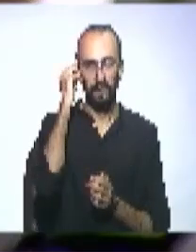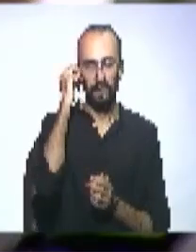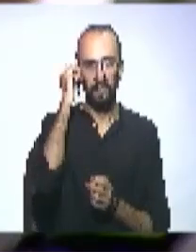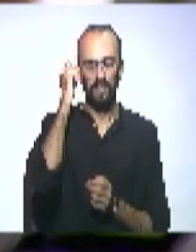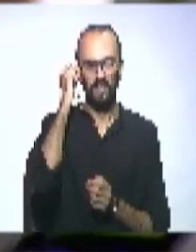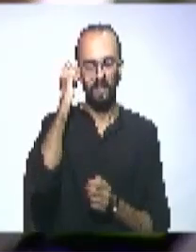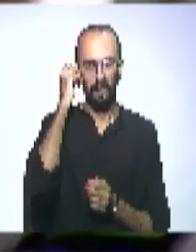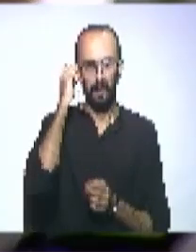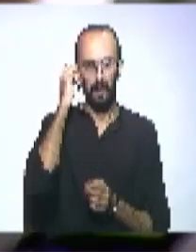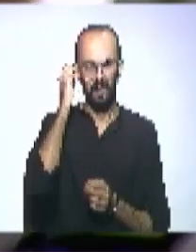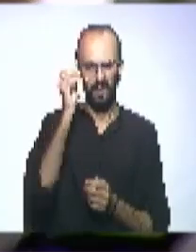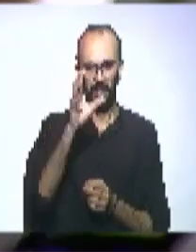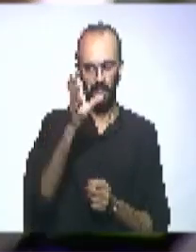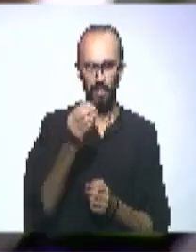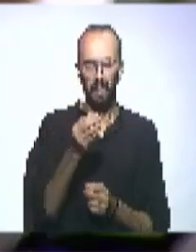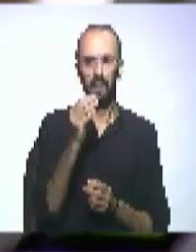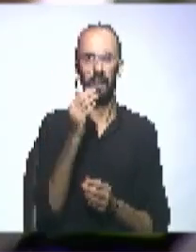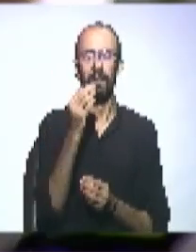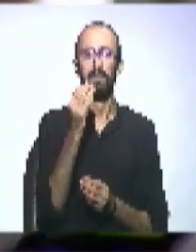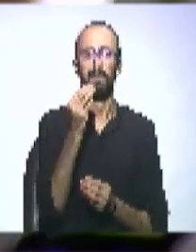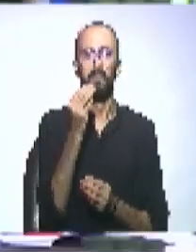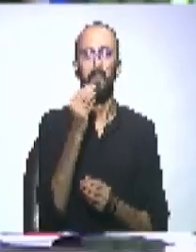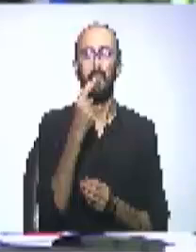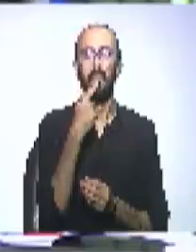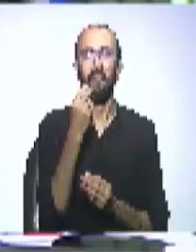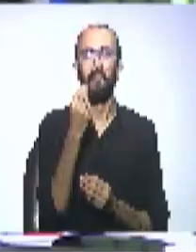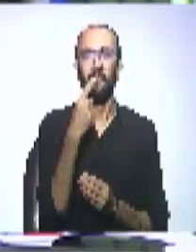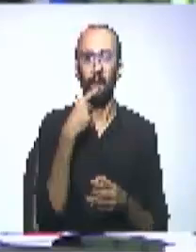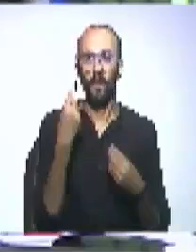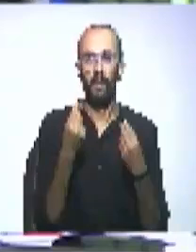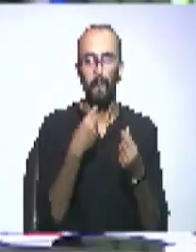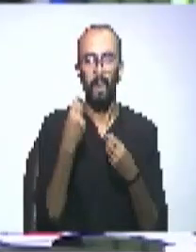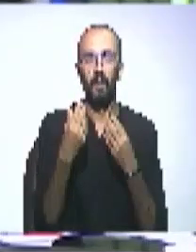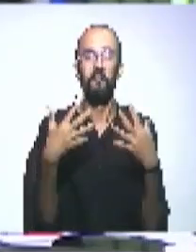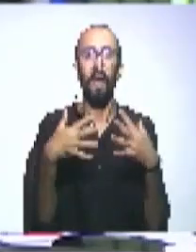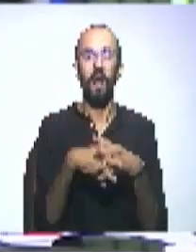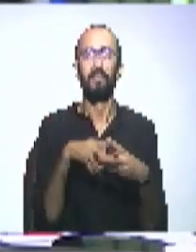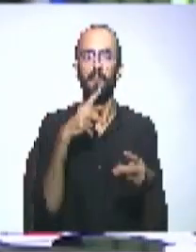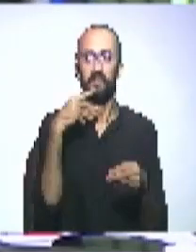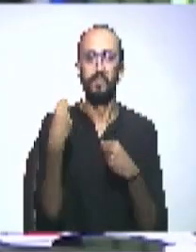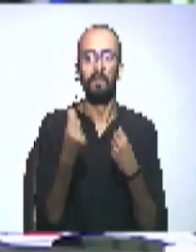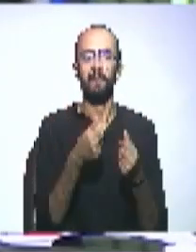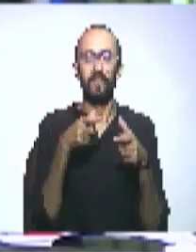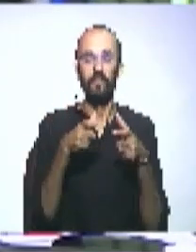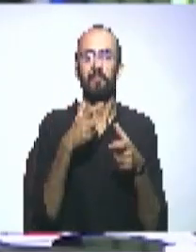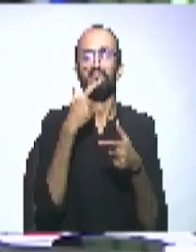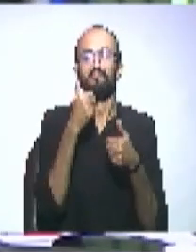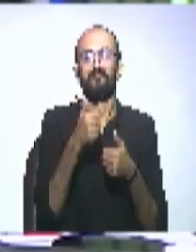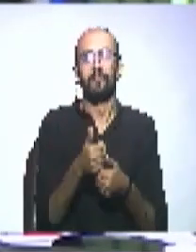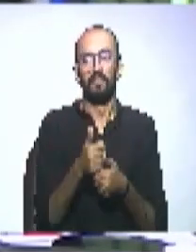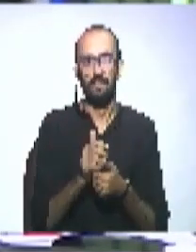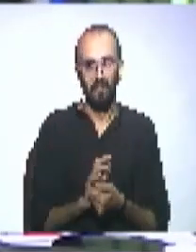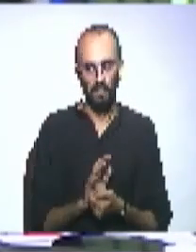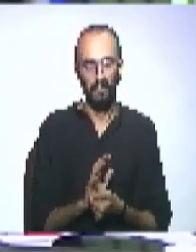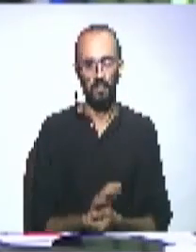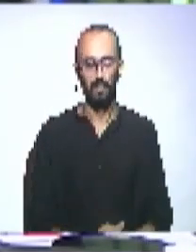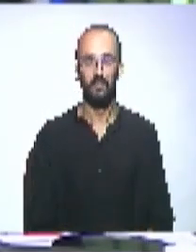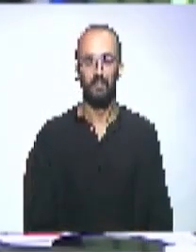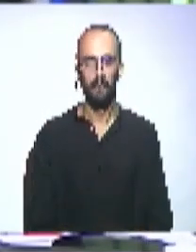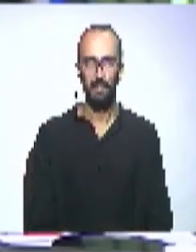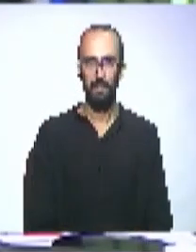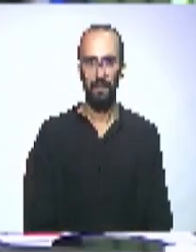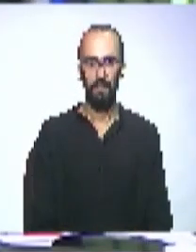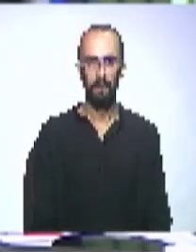لحمتها طرية كده وفيها نكهة، فبندخل دي في دي بتبقى حتة الهمبرجر كده يعني بتنز كده